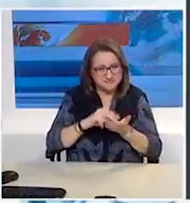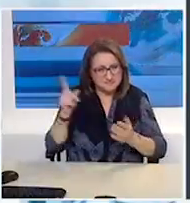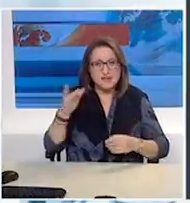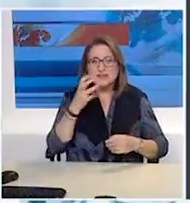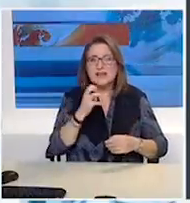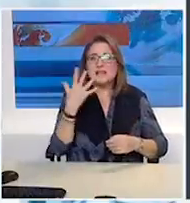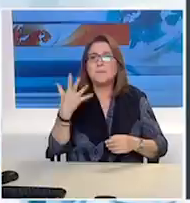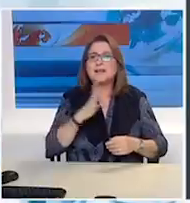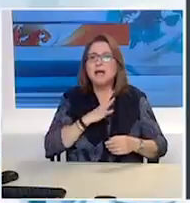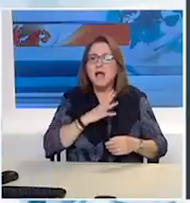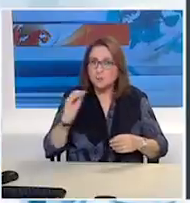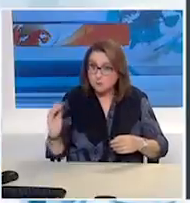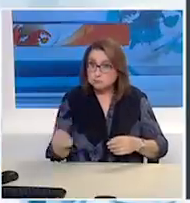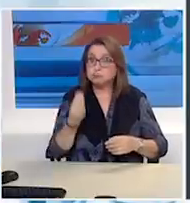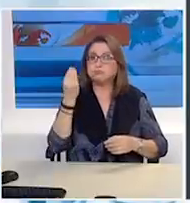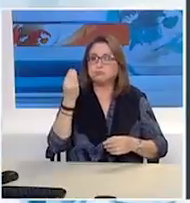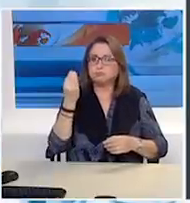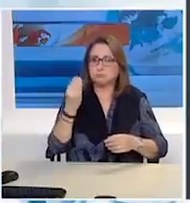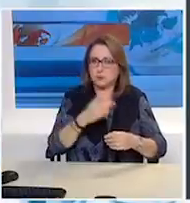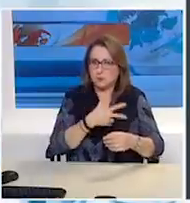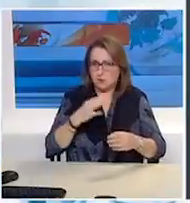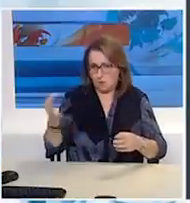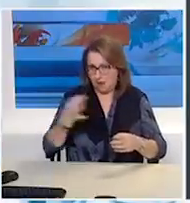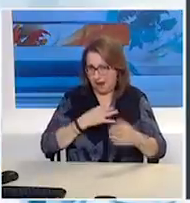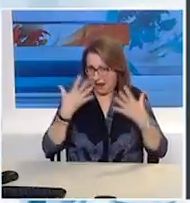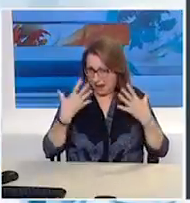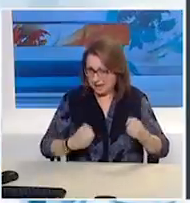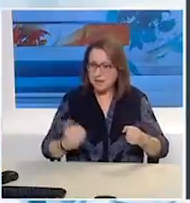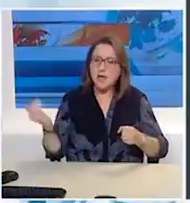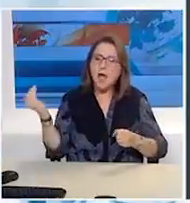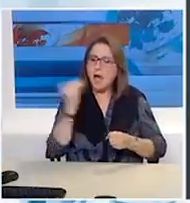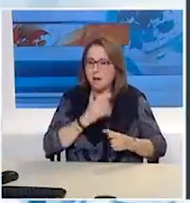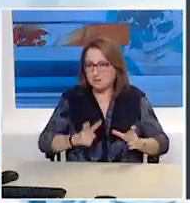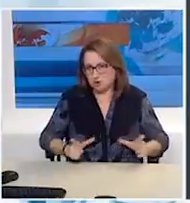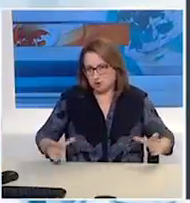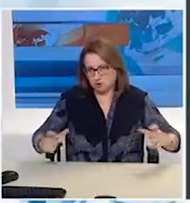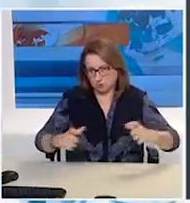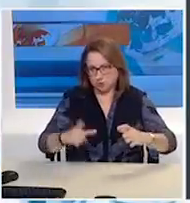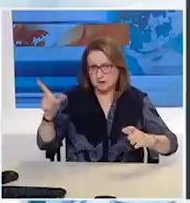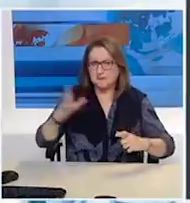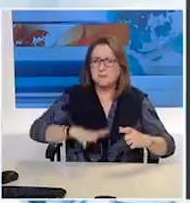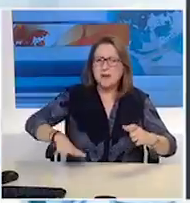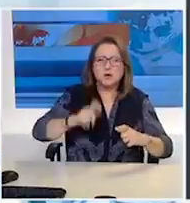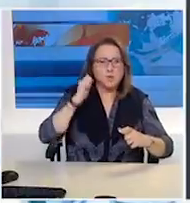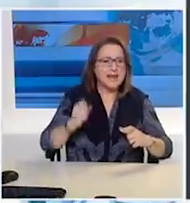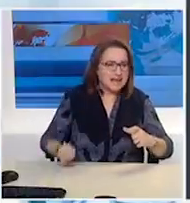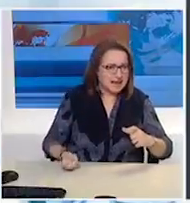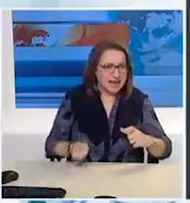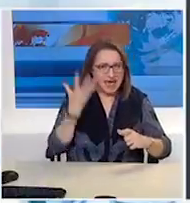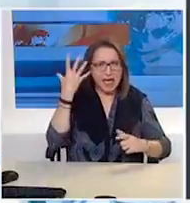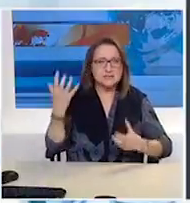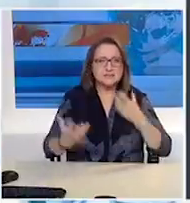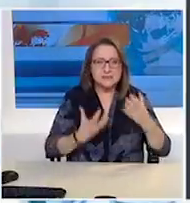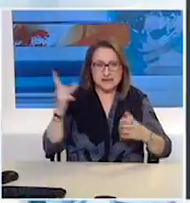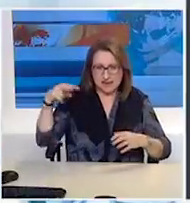35 από 637 συνολικά δείγματα βγήκαν θετικά, γεγονός που οδήγησε στο να τεθεί περιοχή σε ενισχυμένη επιτήρηση, ώστε να περιοριστεί η διασπορά